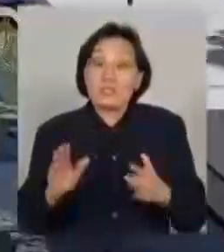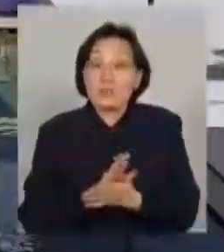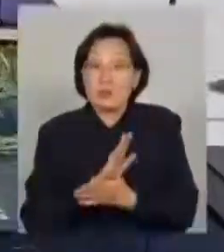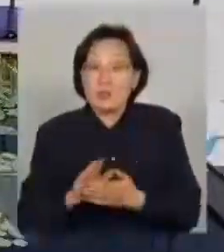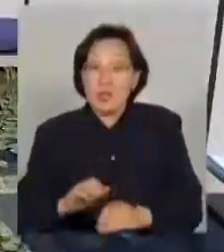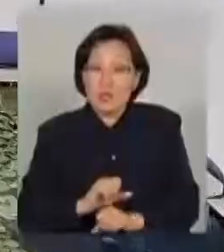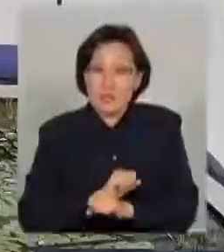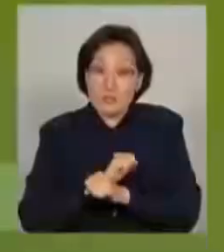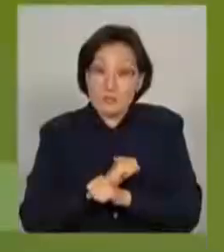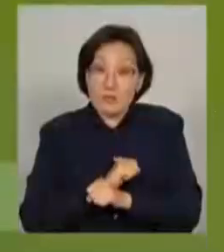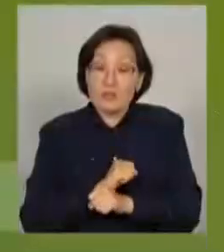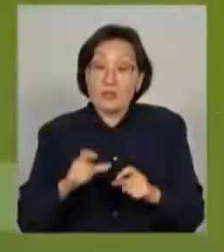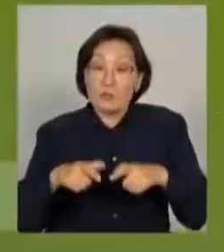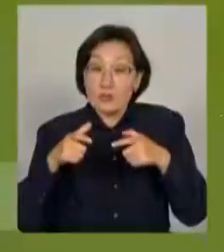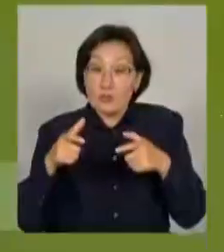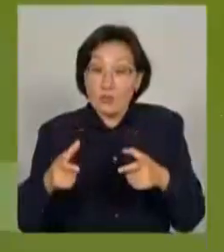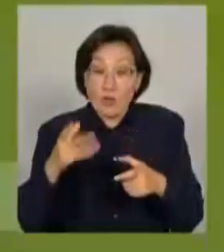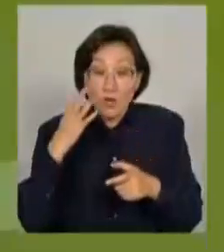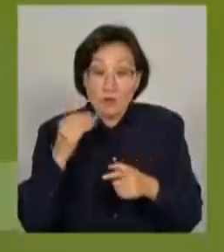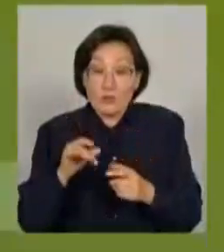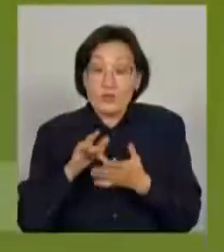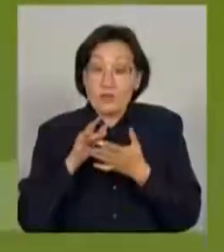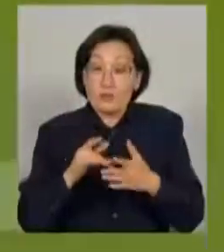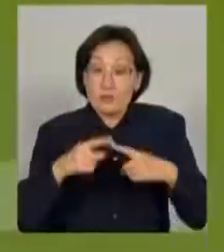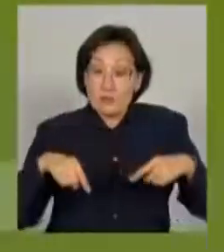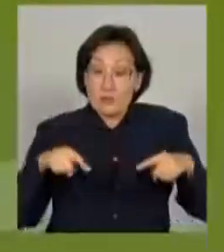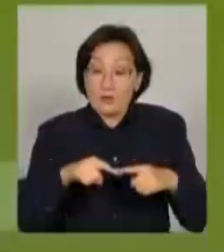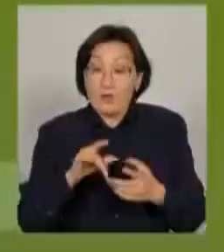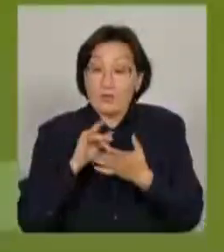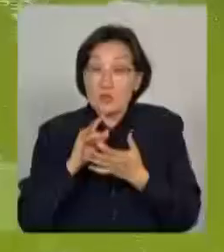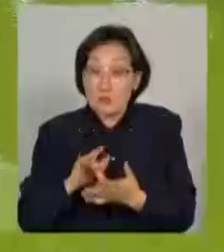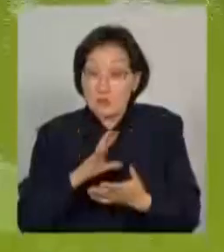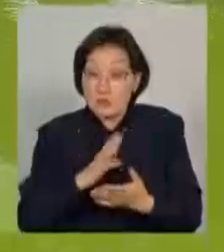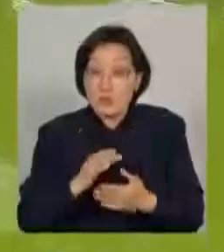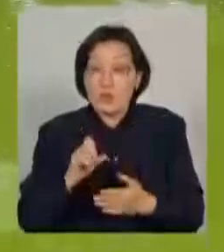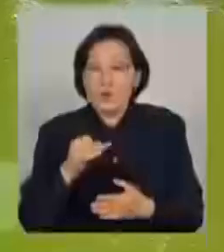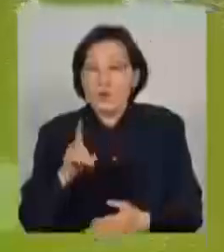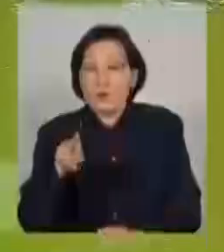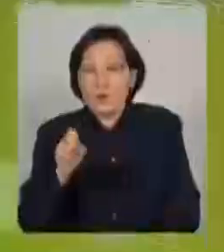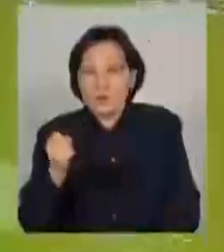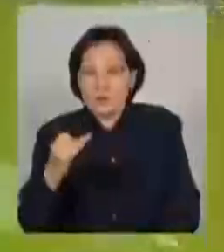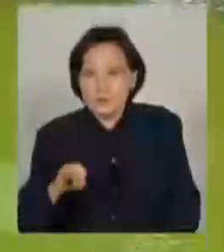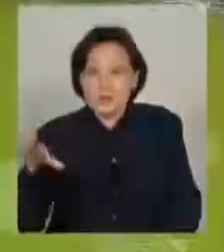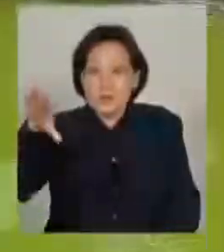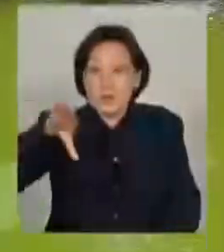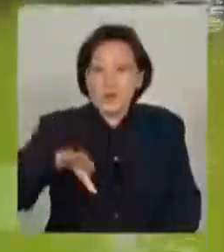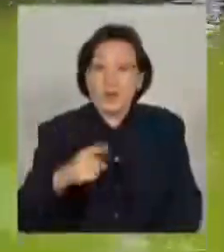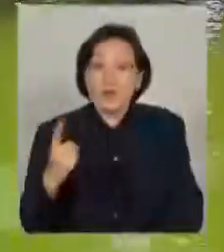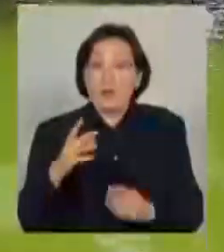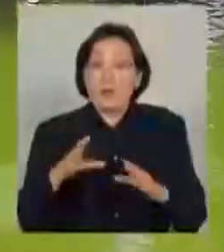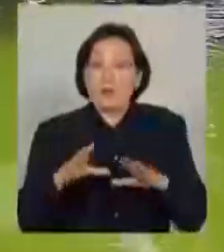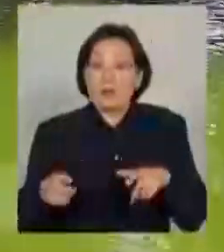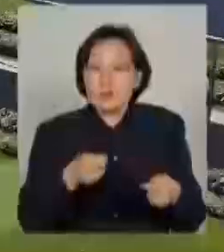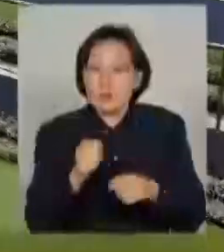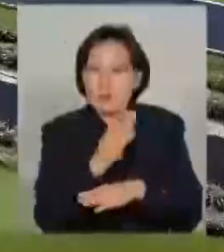тегін демалыс ұйымдастырылды. Олар Алматының туристік орындарына саяхат жасады. Ойқарағай таулы курортына және Тұңғыш президент